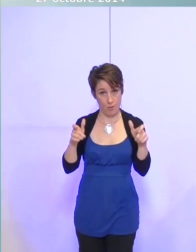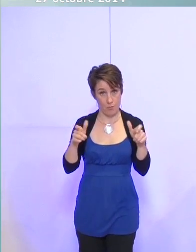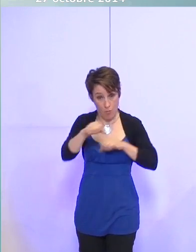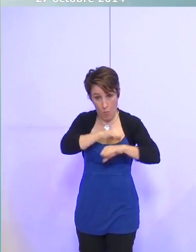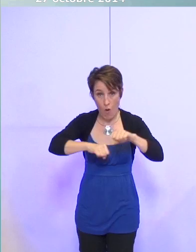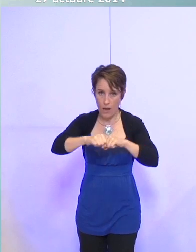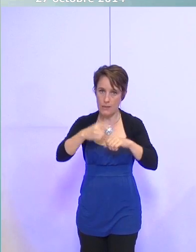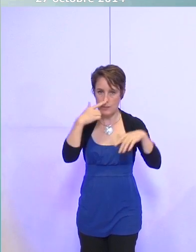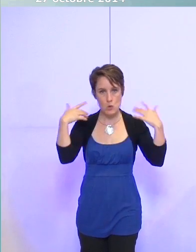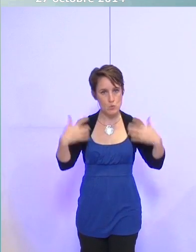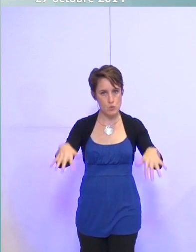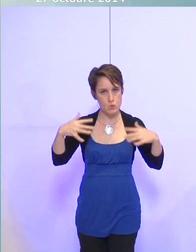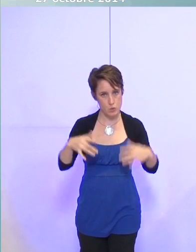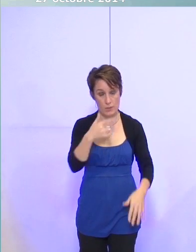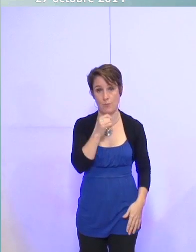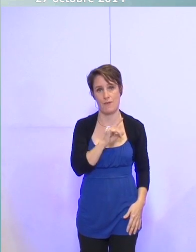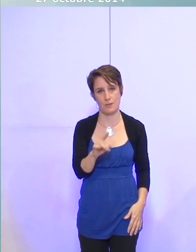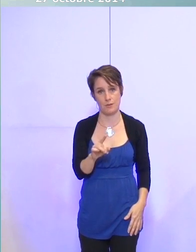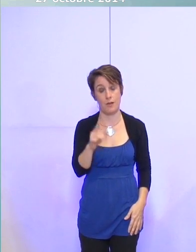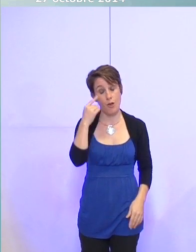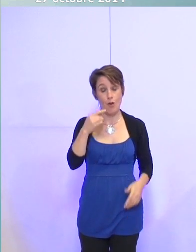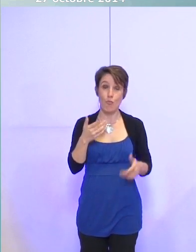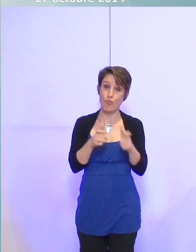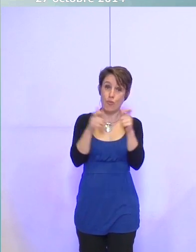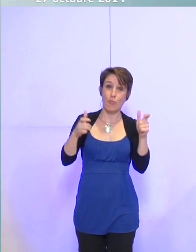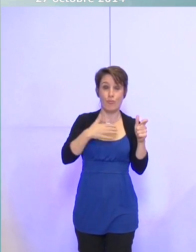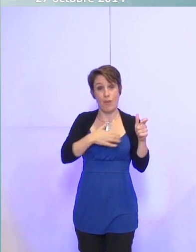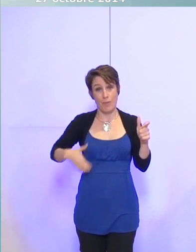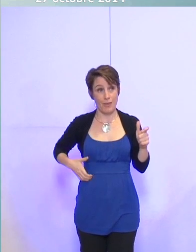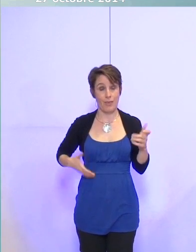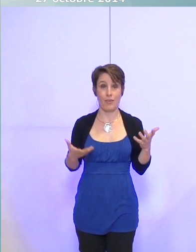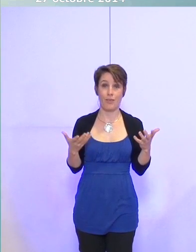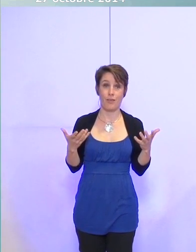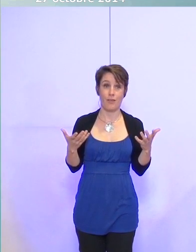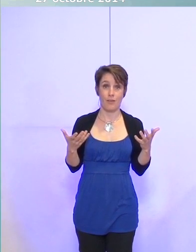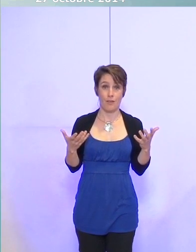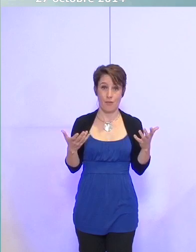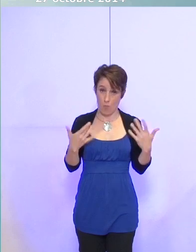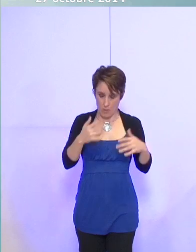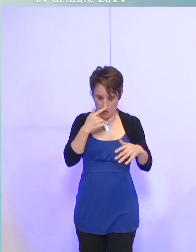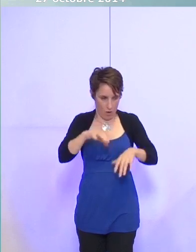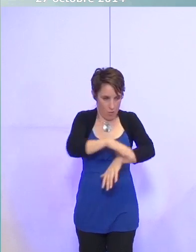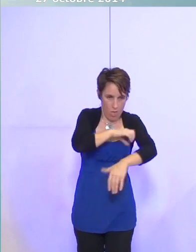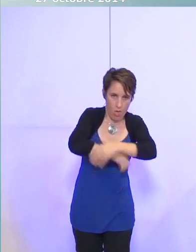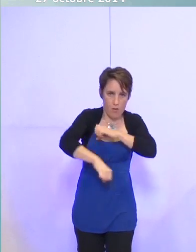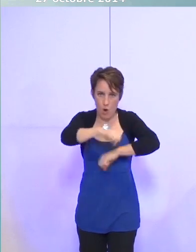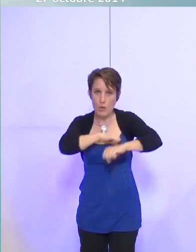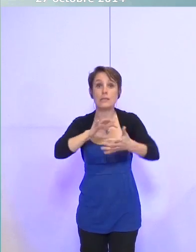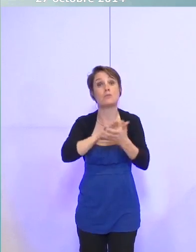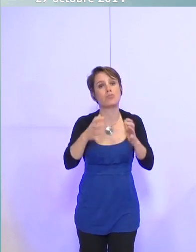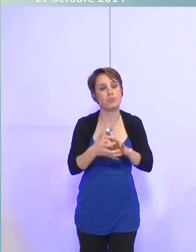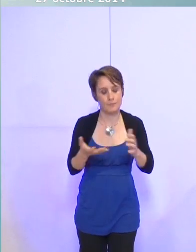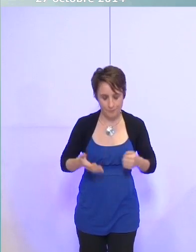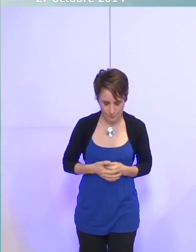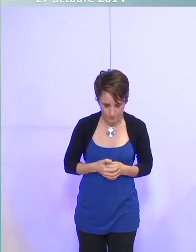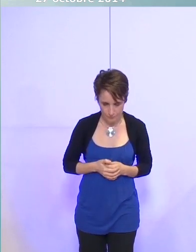dire le contraire. D'abord pour une collectivité, et votre délibération le laisse entendre. Au-delà de ce qui peut